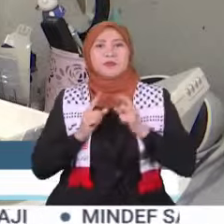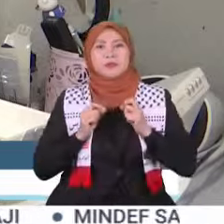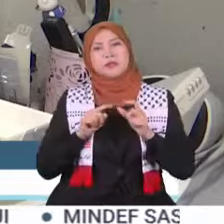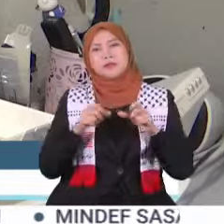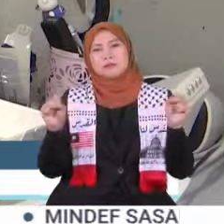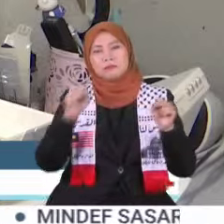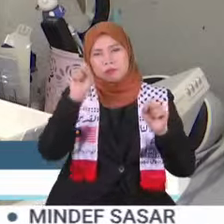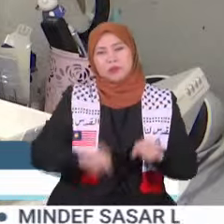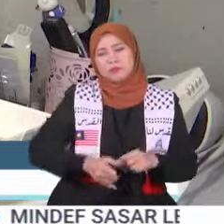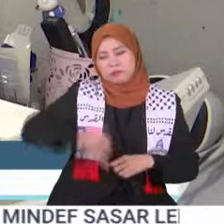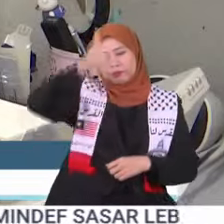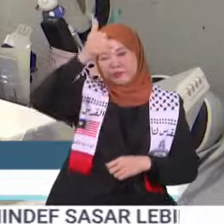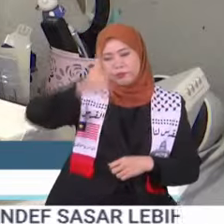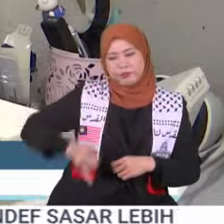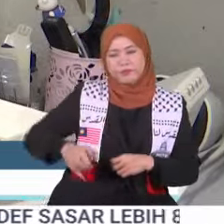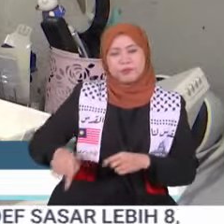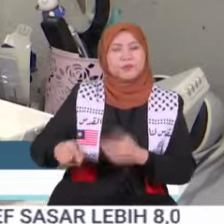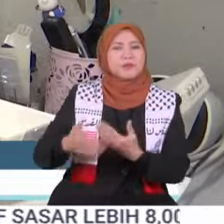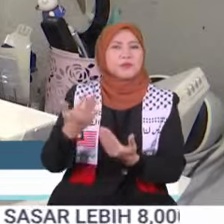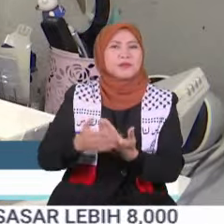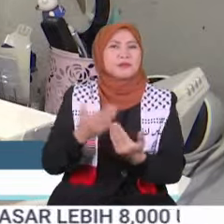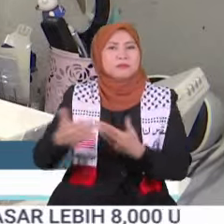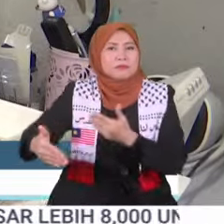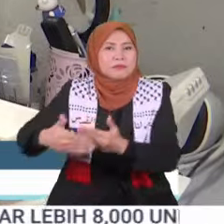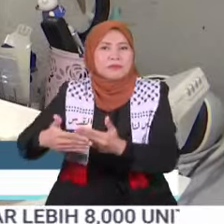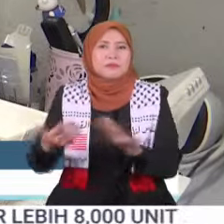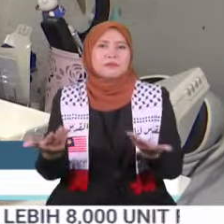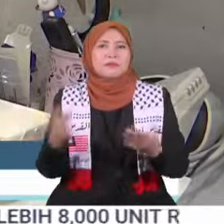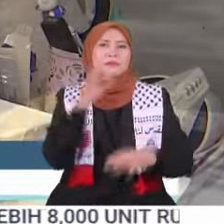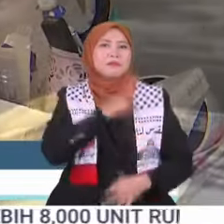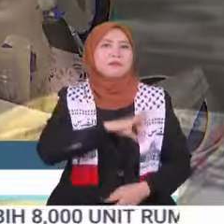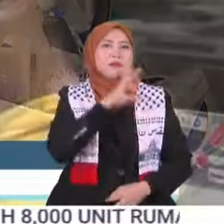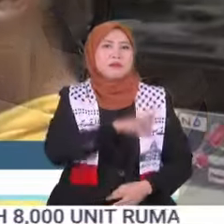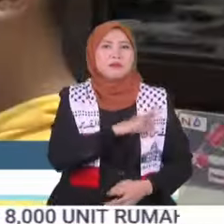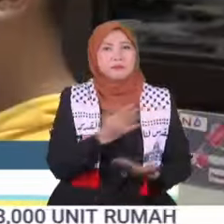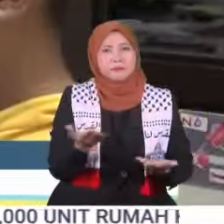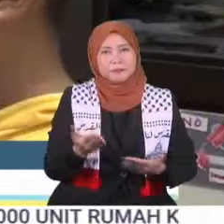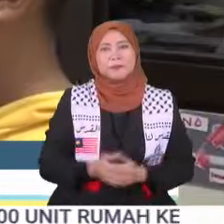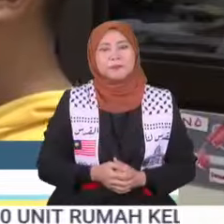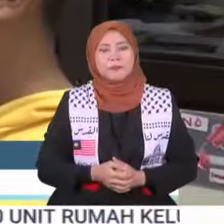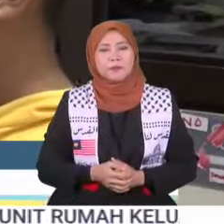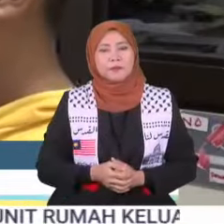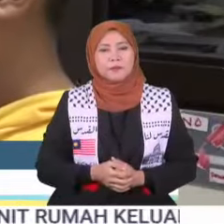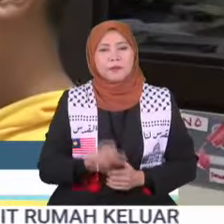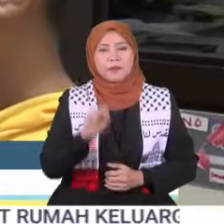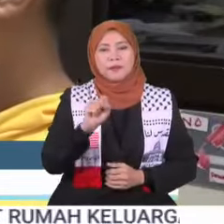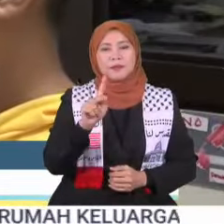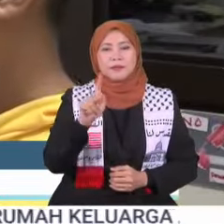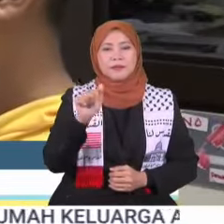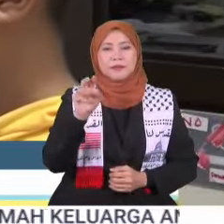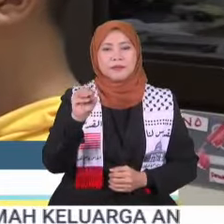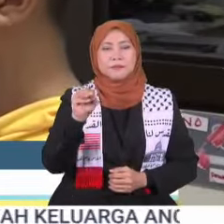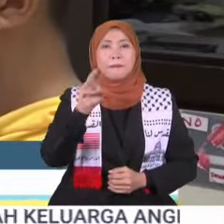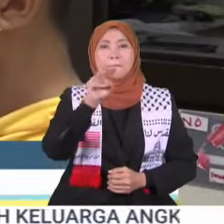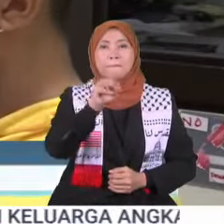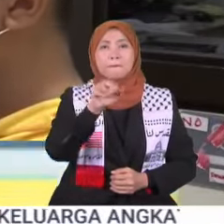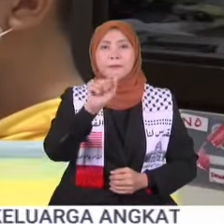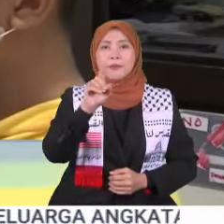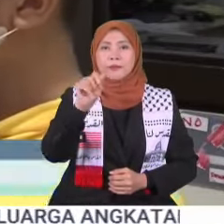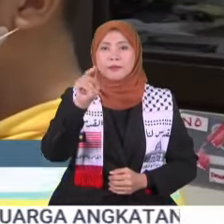pihak menguntungkanlah, memanfaatkan kedua-dua pihak. Ya. Saya berharap skim madani ini akan